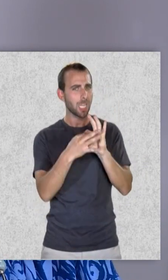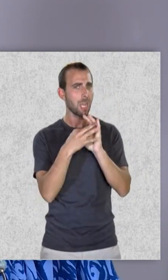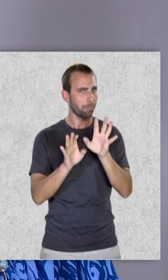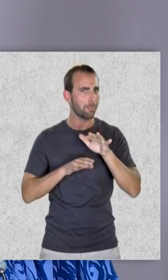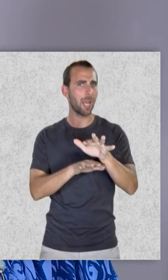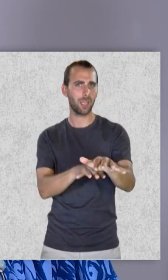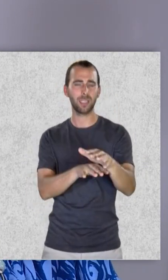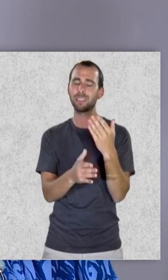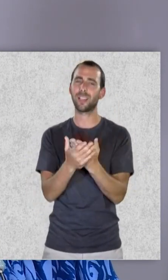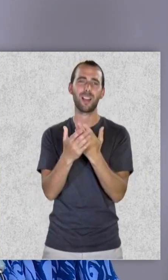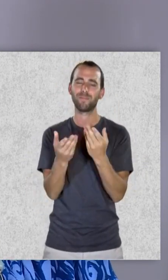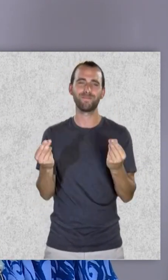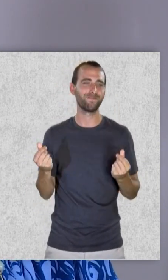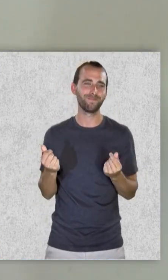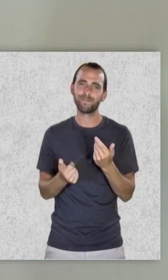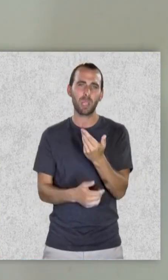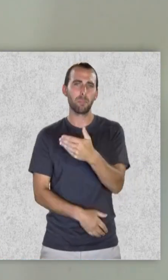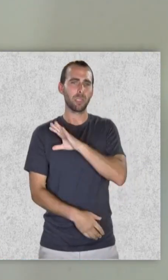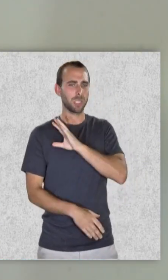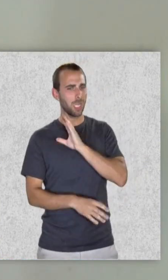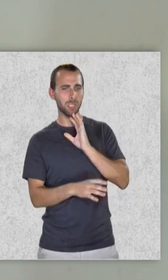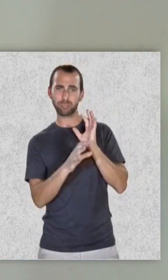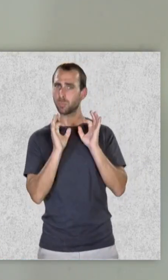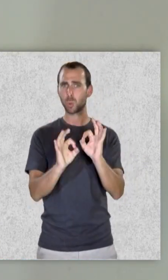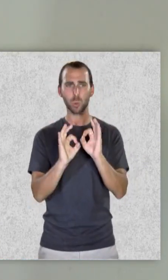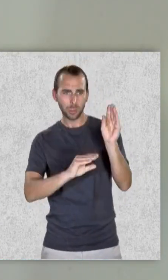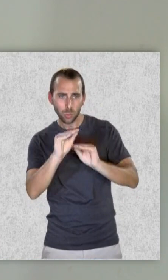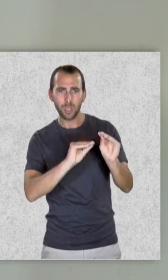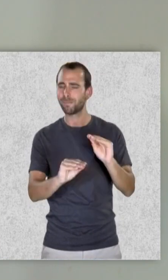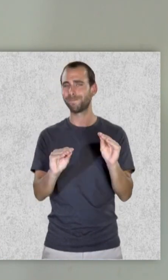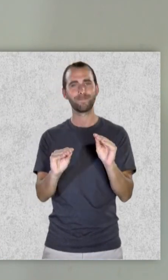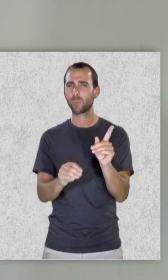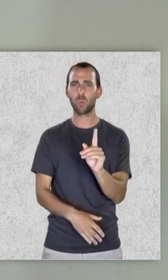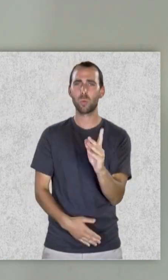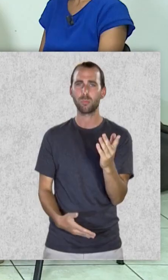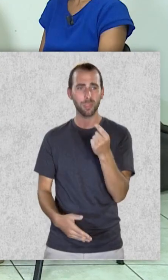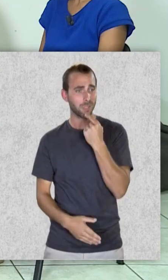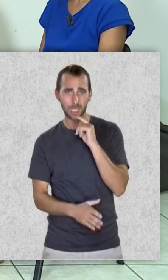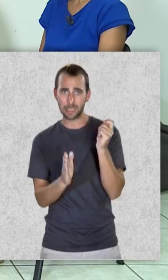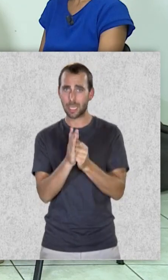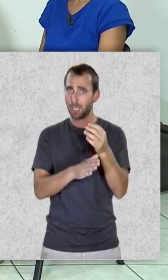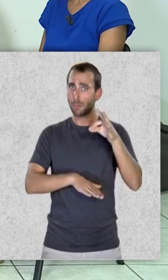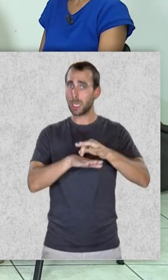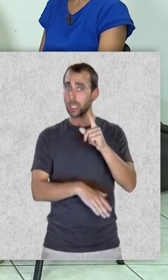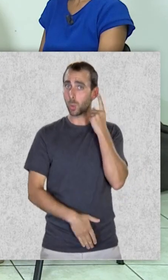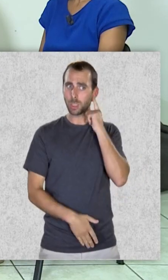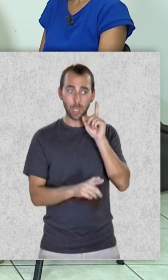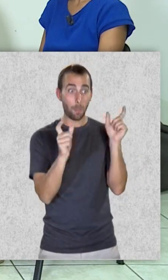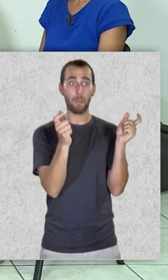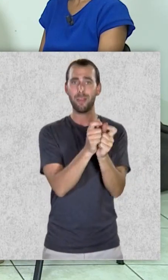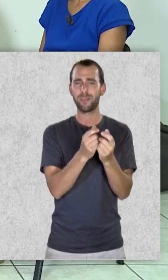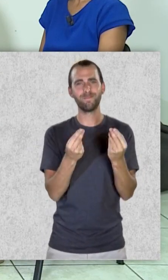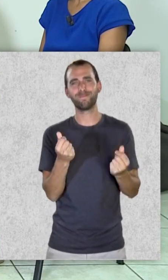pas pris en charge correctement dès la déclaration d'une otite, parce que les familles ont tendance à